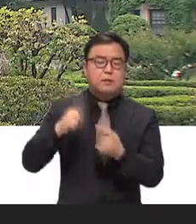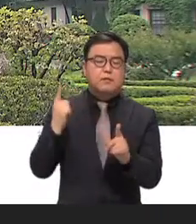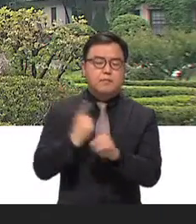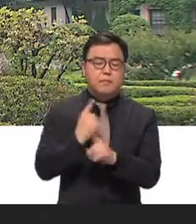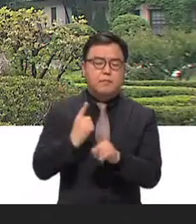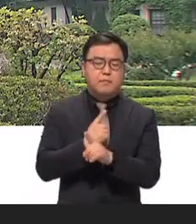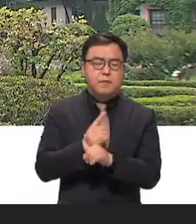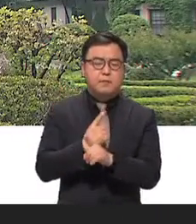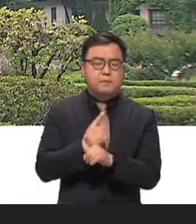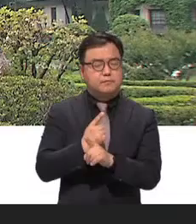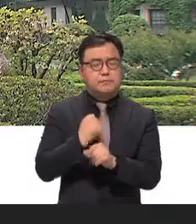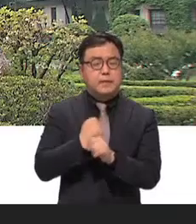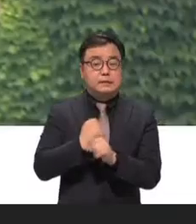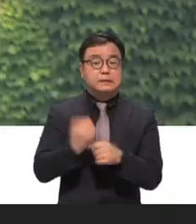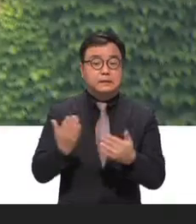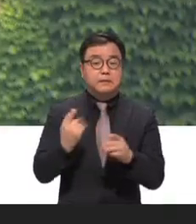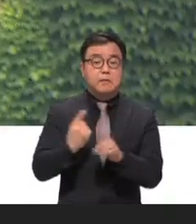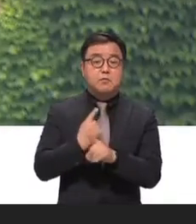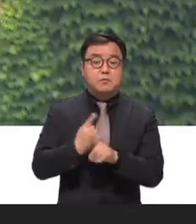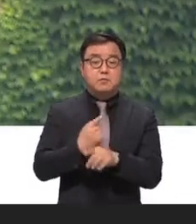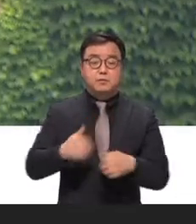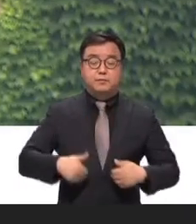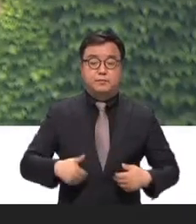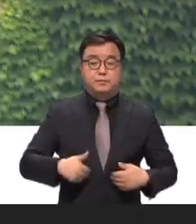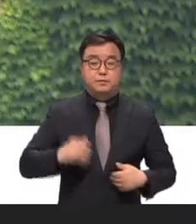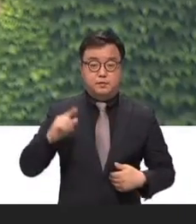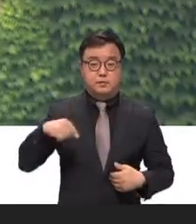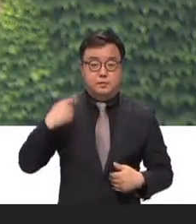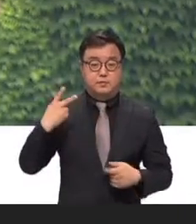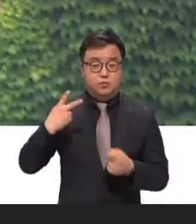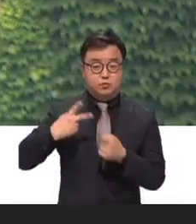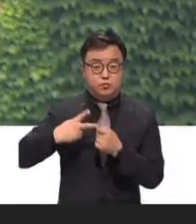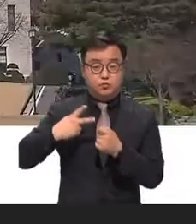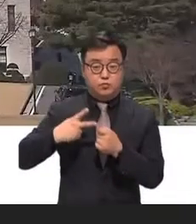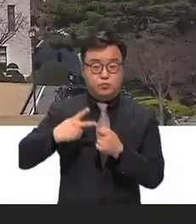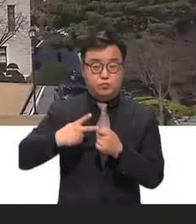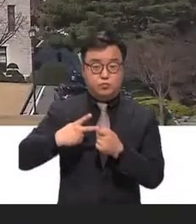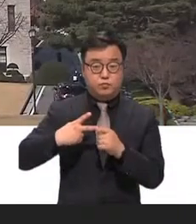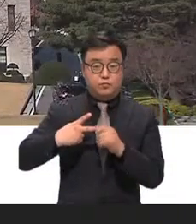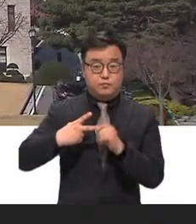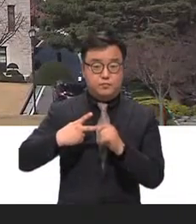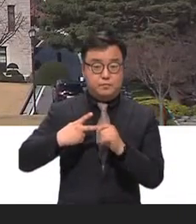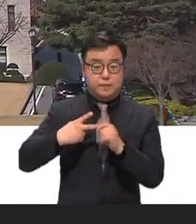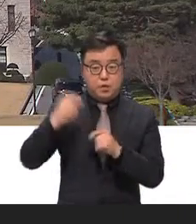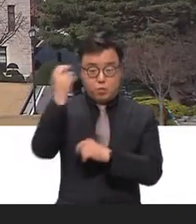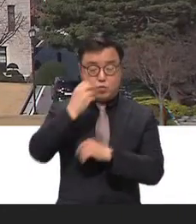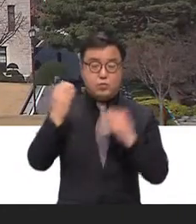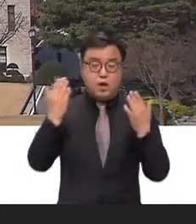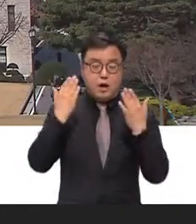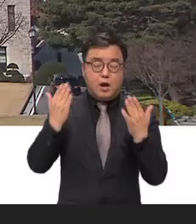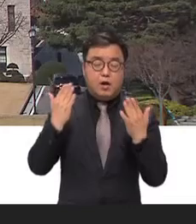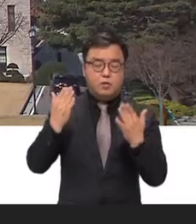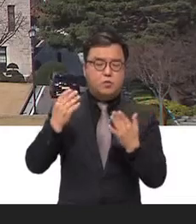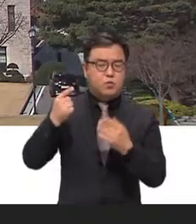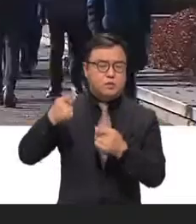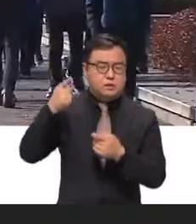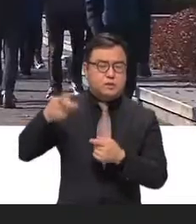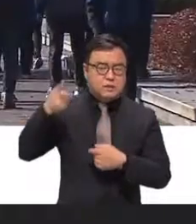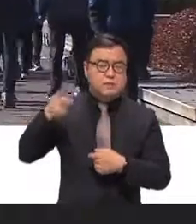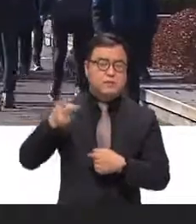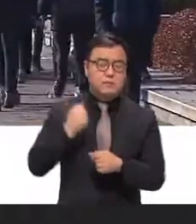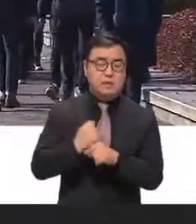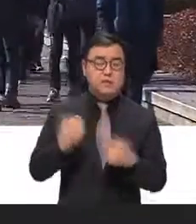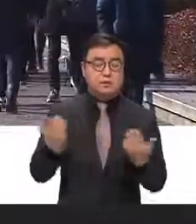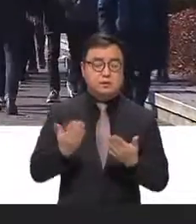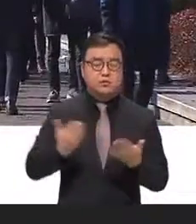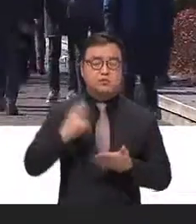짚고 넘어가야 된다라고 보여지고요. 네. 두 번째 부분은 역시 이제 고교 서열화도 문제입니다. 예. 그래서 이 고등학교도